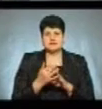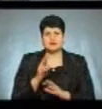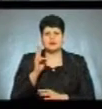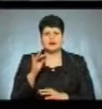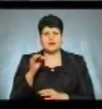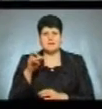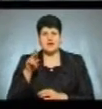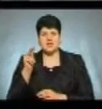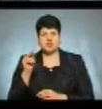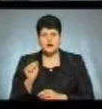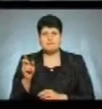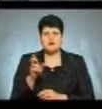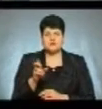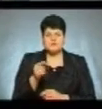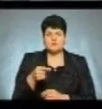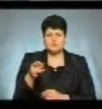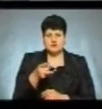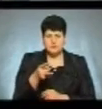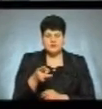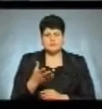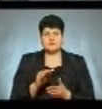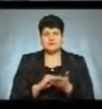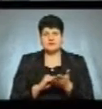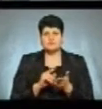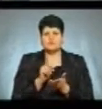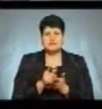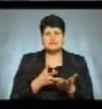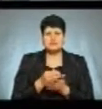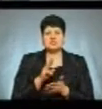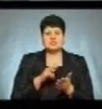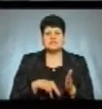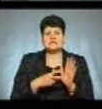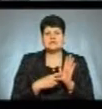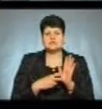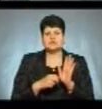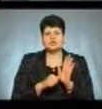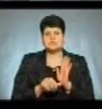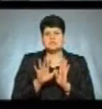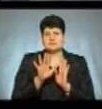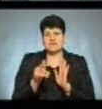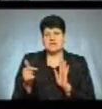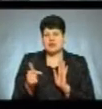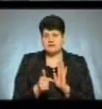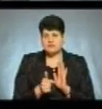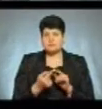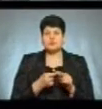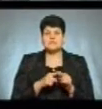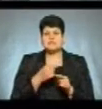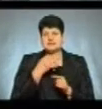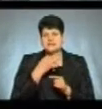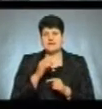району. За невиконання припису директор «Біобластера» має сплатити штраф 765 гривень. Про це